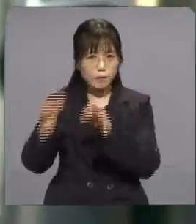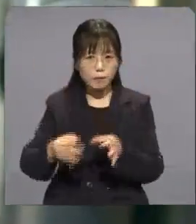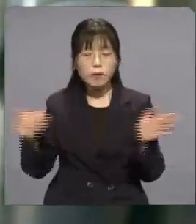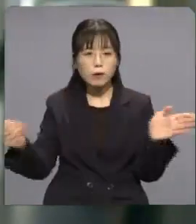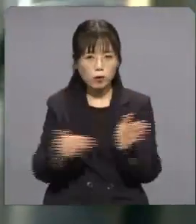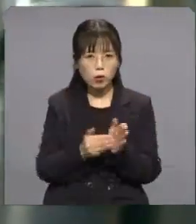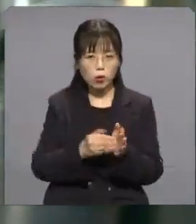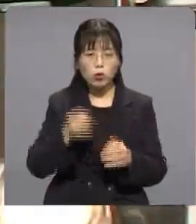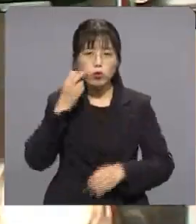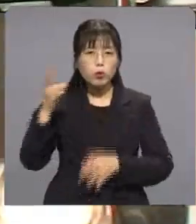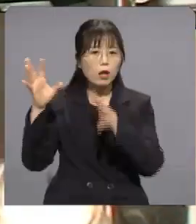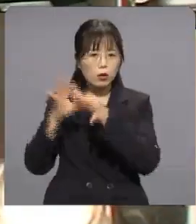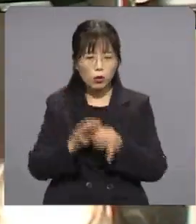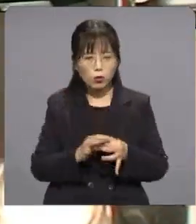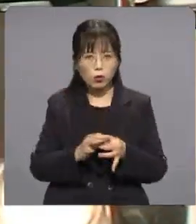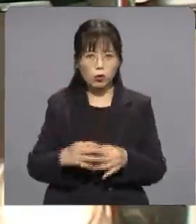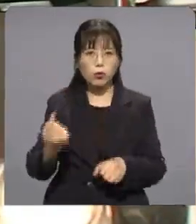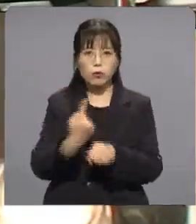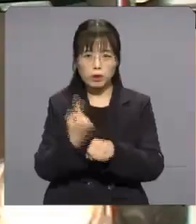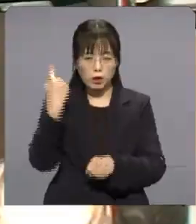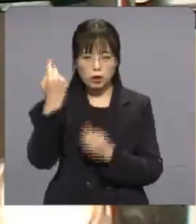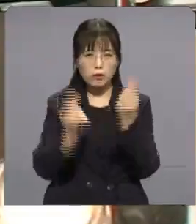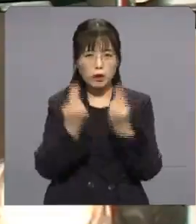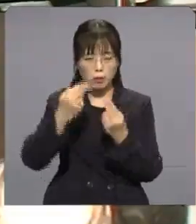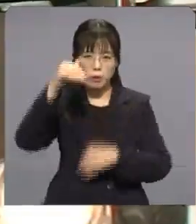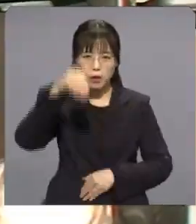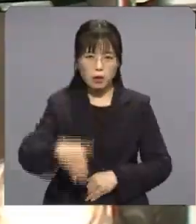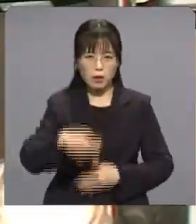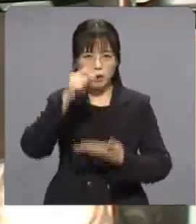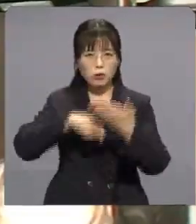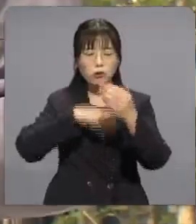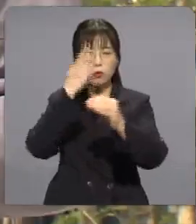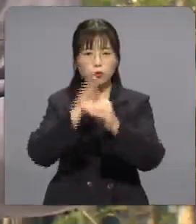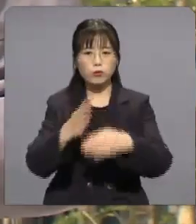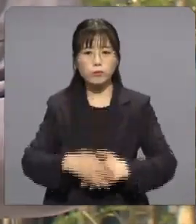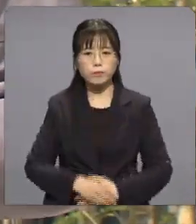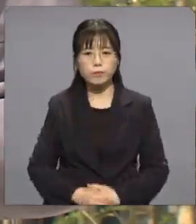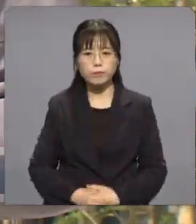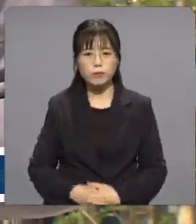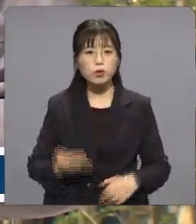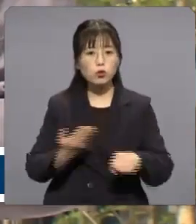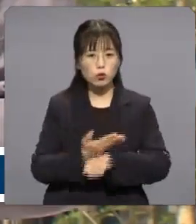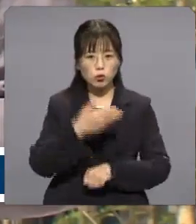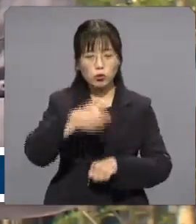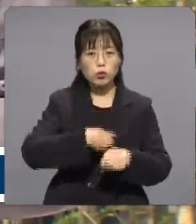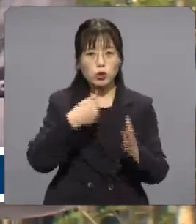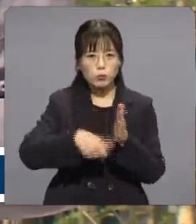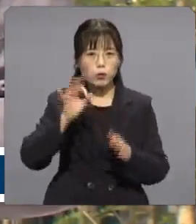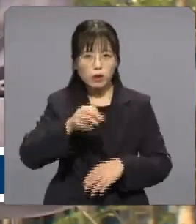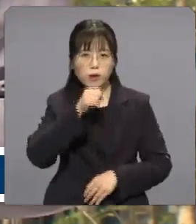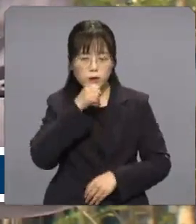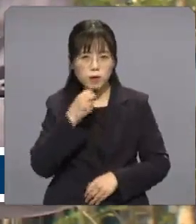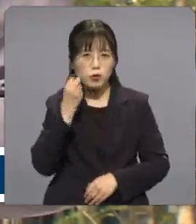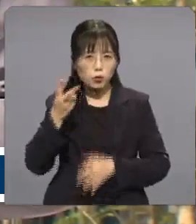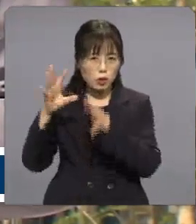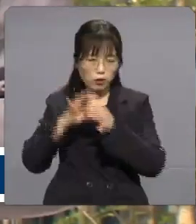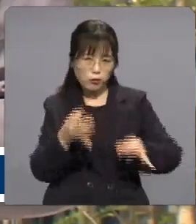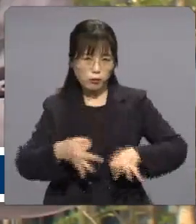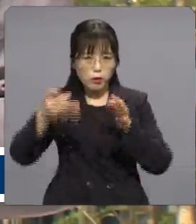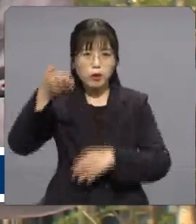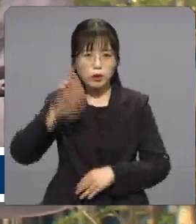두 달 연속 전년 동월대비 하락을 기록했습니다 수출입 물가가 2달 연속 상승했지만